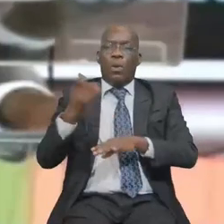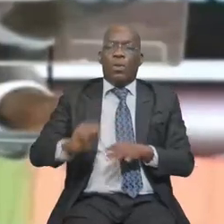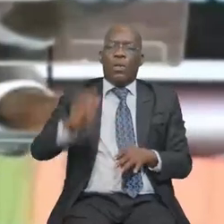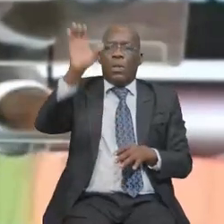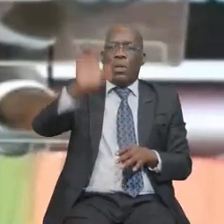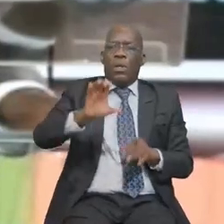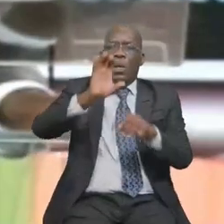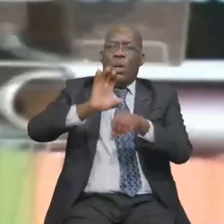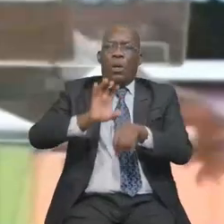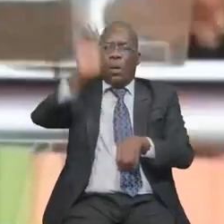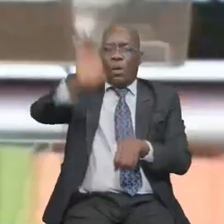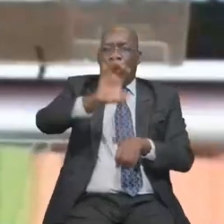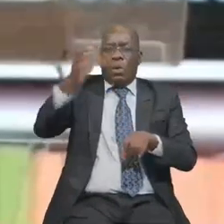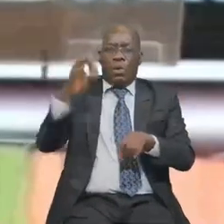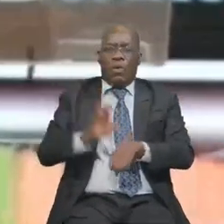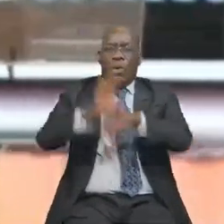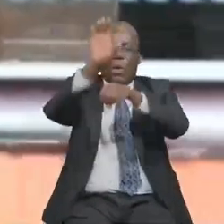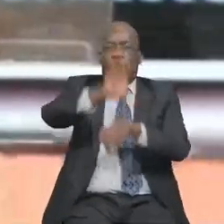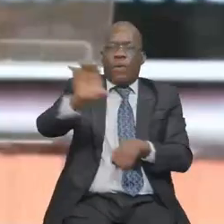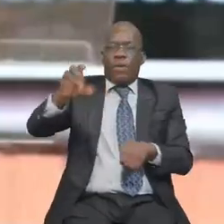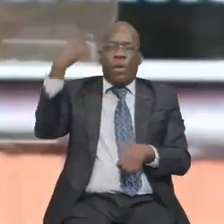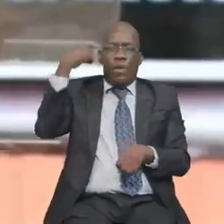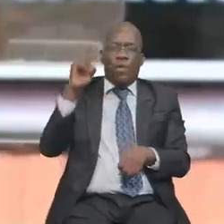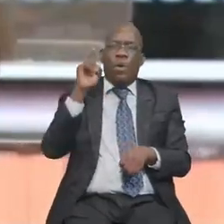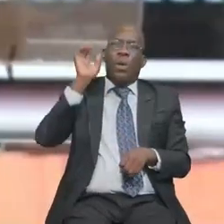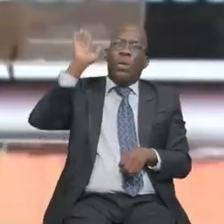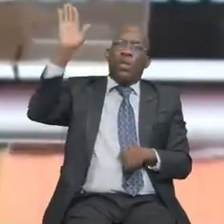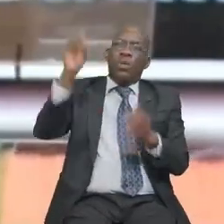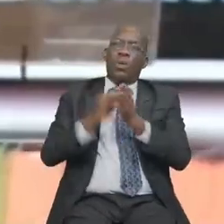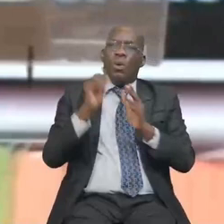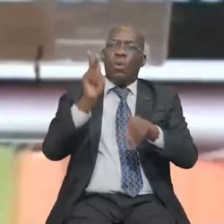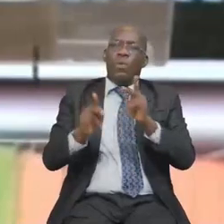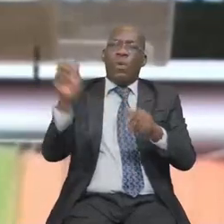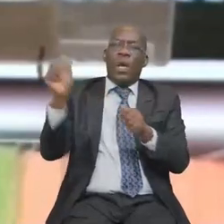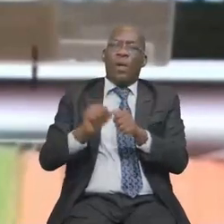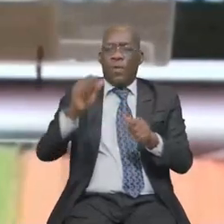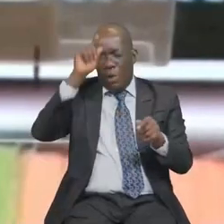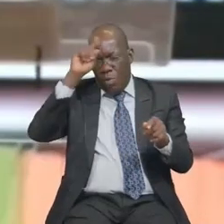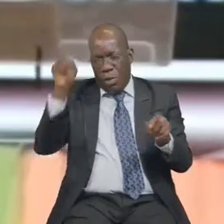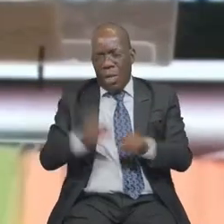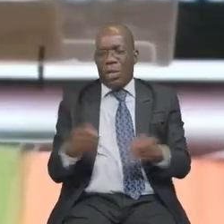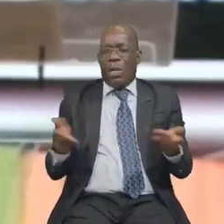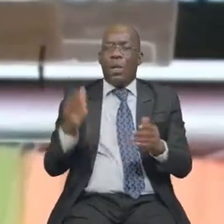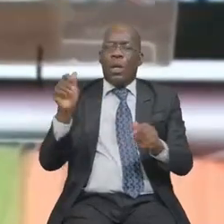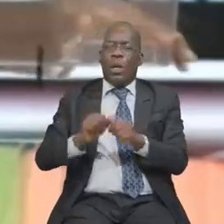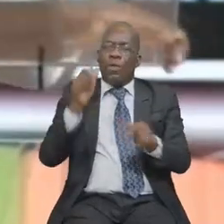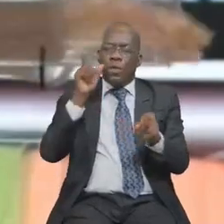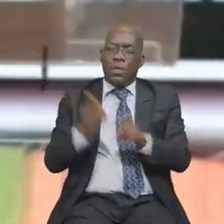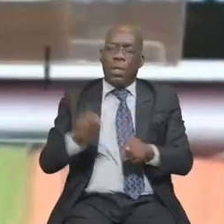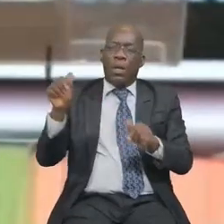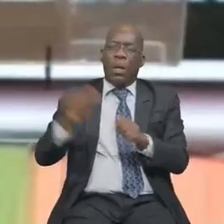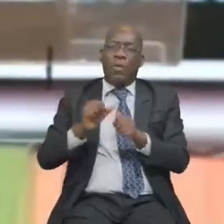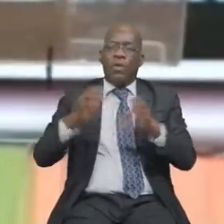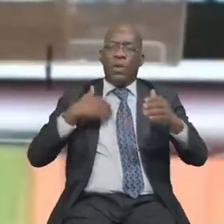son peuple, que tout frère ici, que toute soeur ici, que tout jeune ici, que tout garçon, toute fille, tout